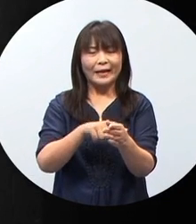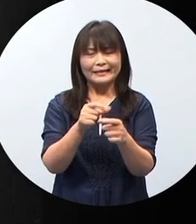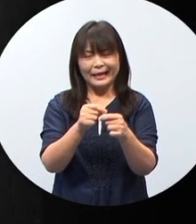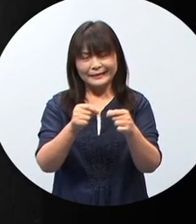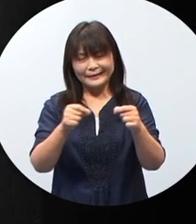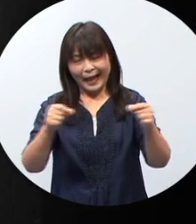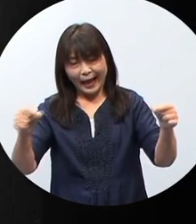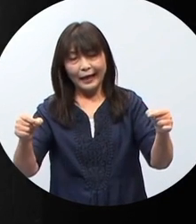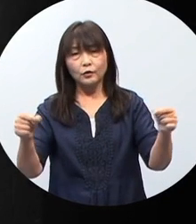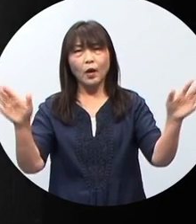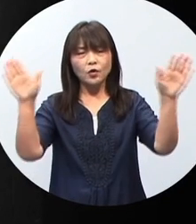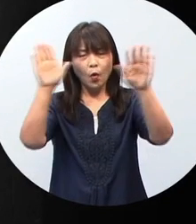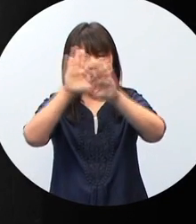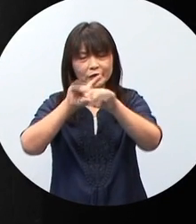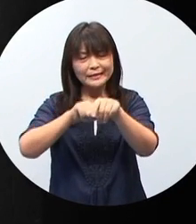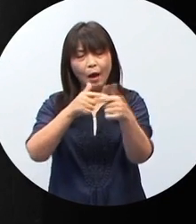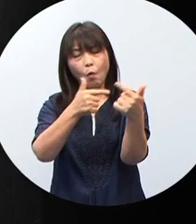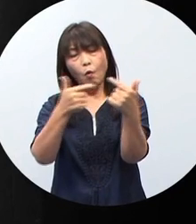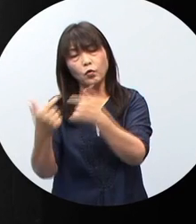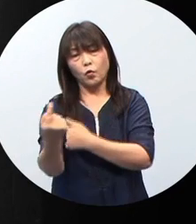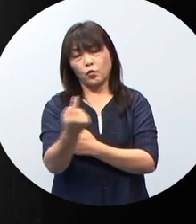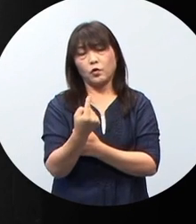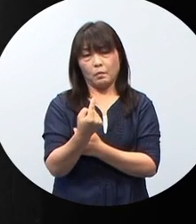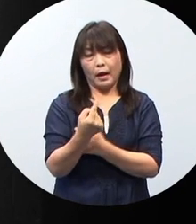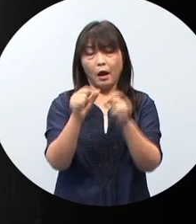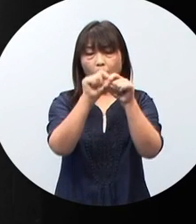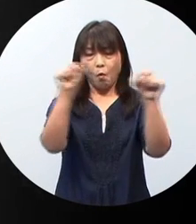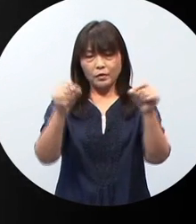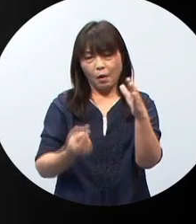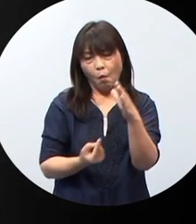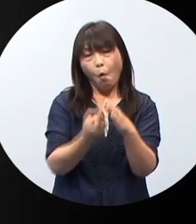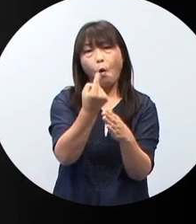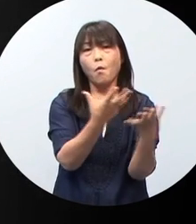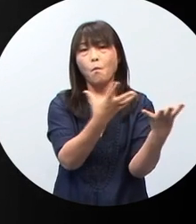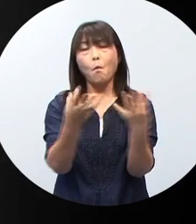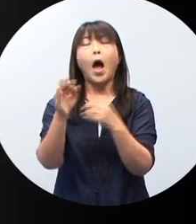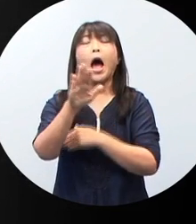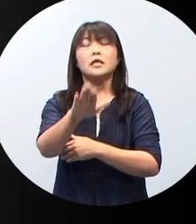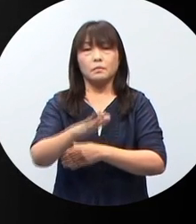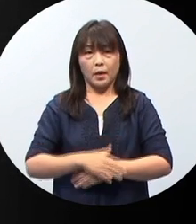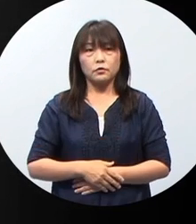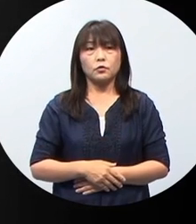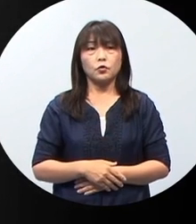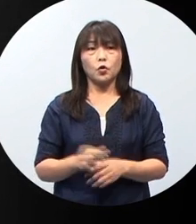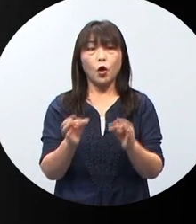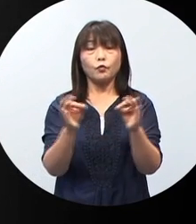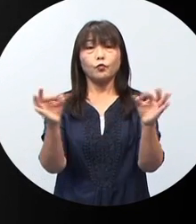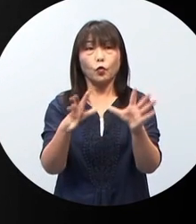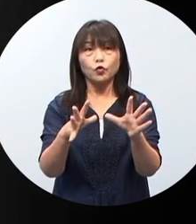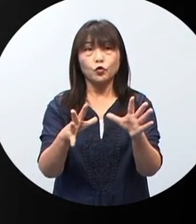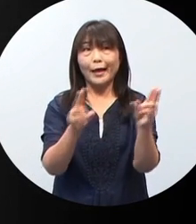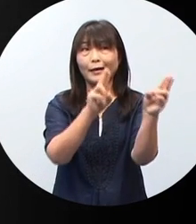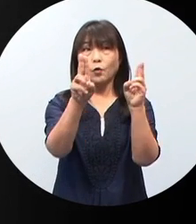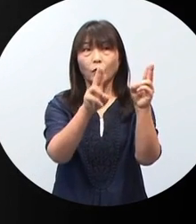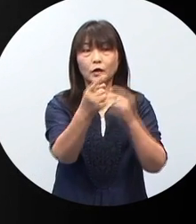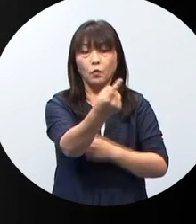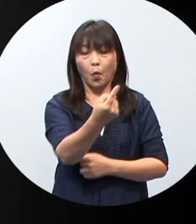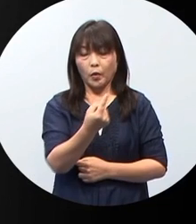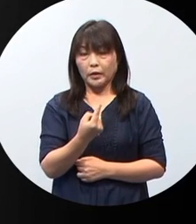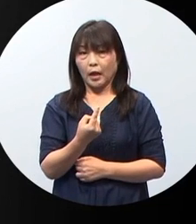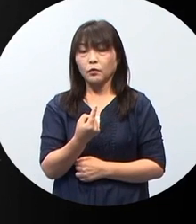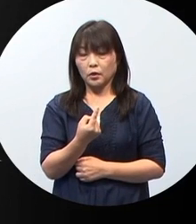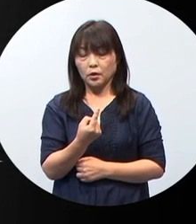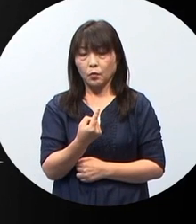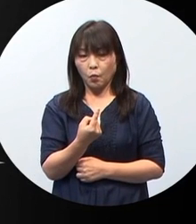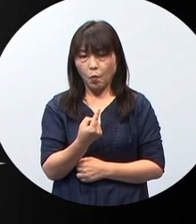など問題のある業者も大勢います。突然見ず知らずの業者が訪問したときは点